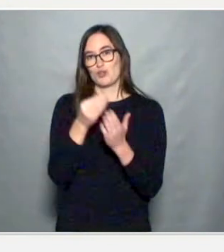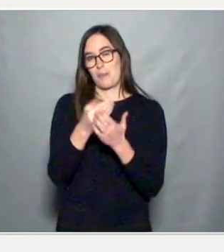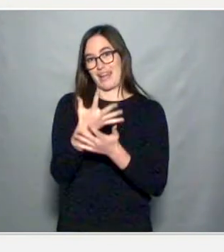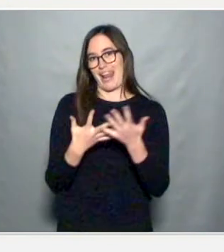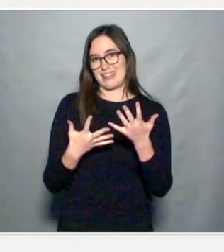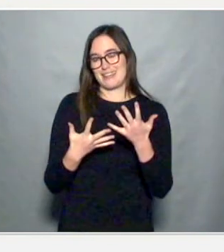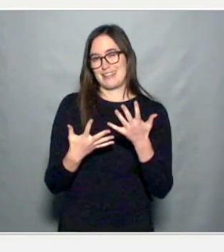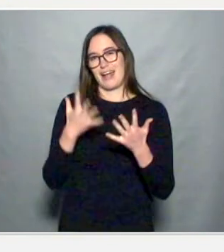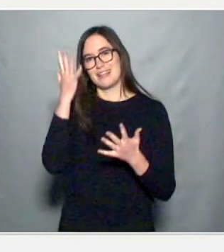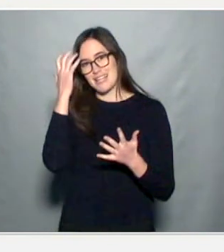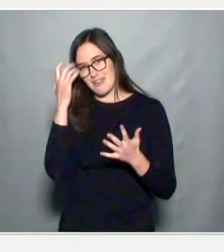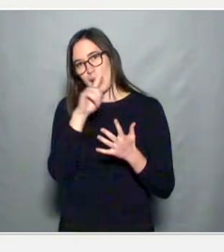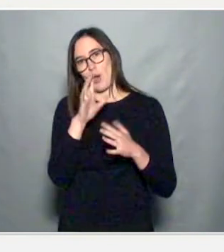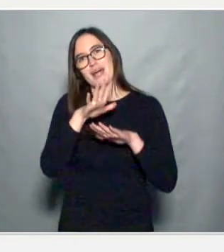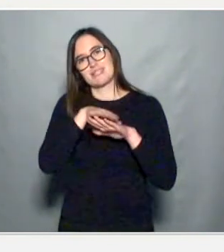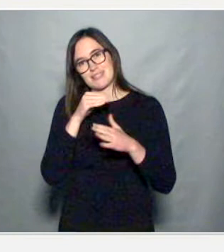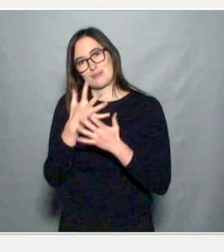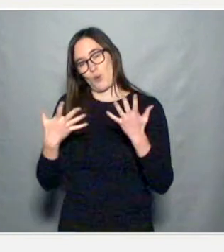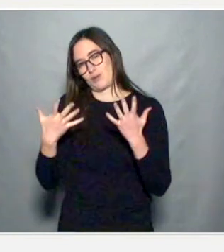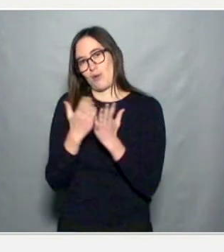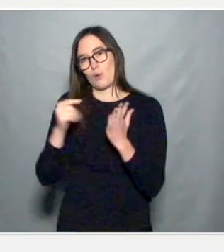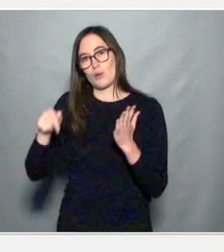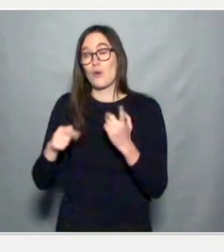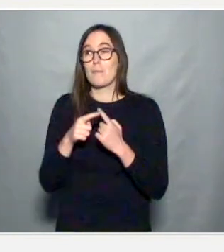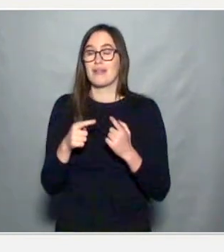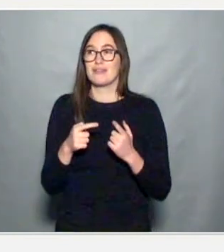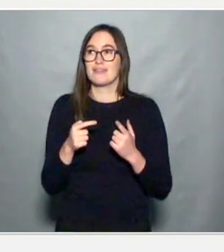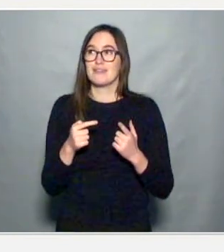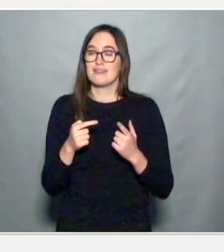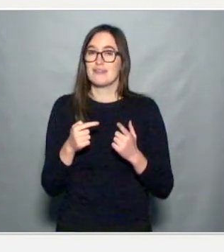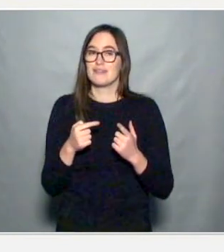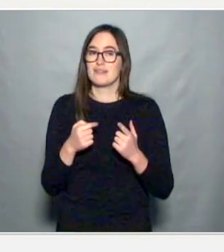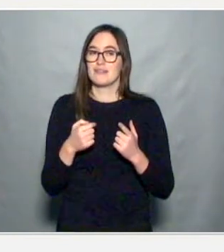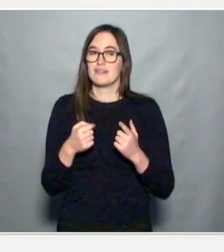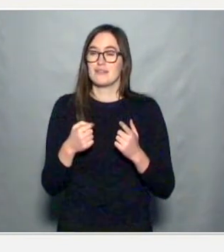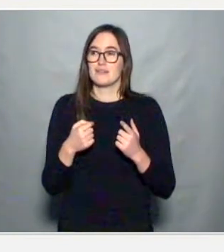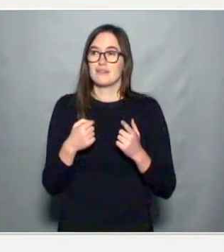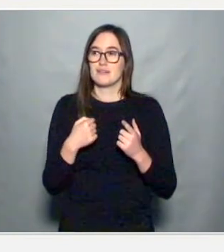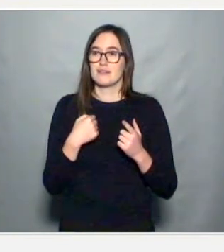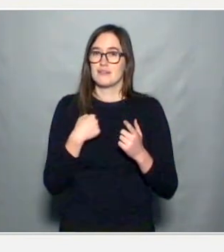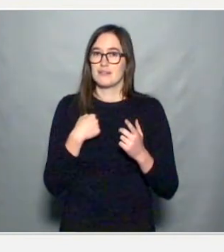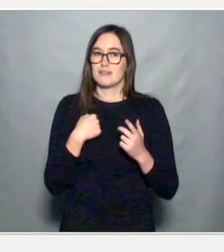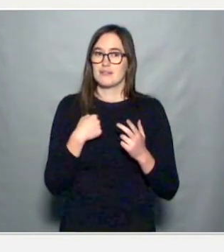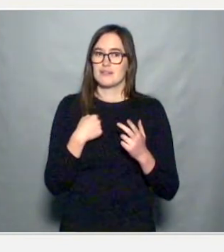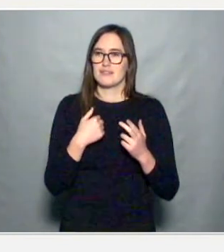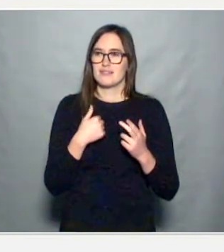Den finns tyvärr bara på svenska just nu. Men jag såg att det skulle vara ett fackboksförlag här. Hint, hint.